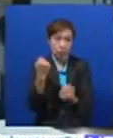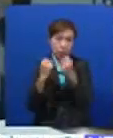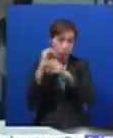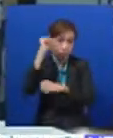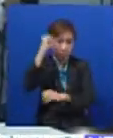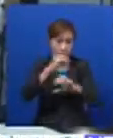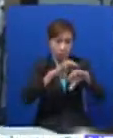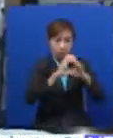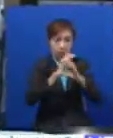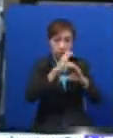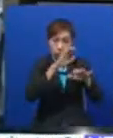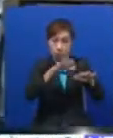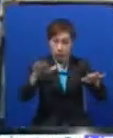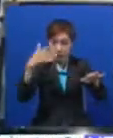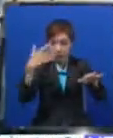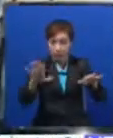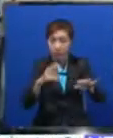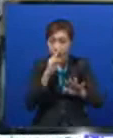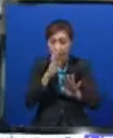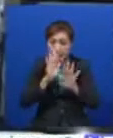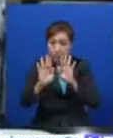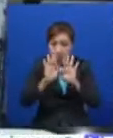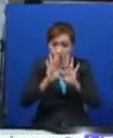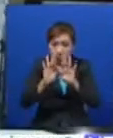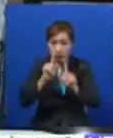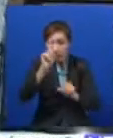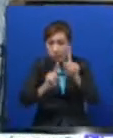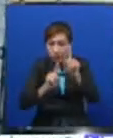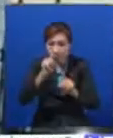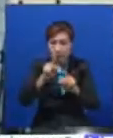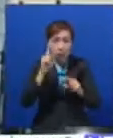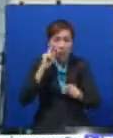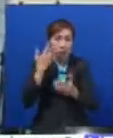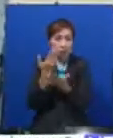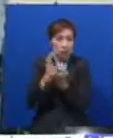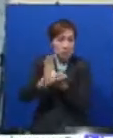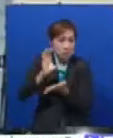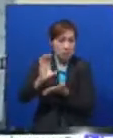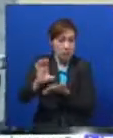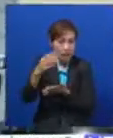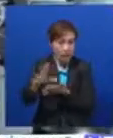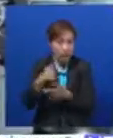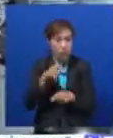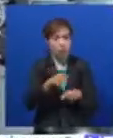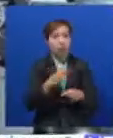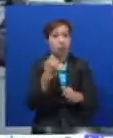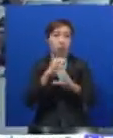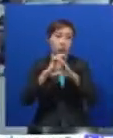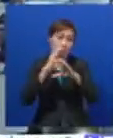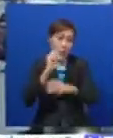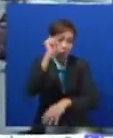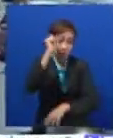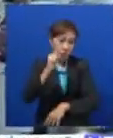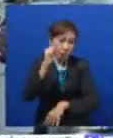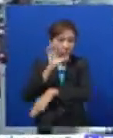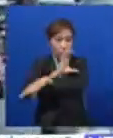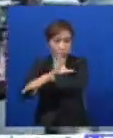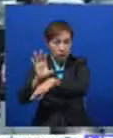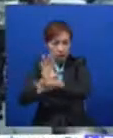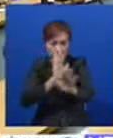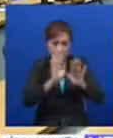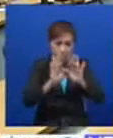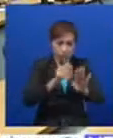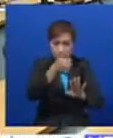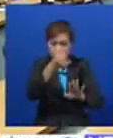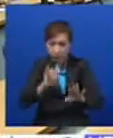ผลการใช้งานเพื่อเปรียบเทียบประสิทธิภาพและความคุ้มค่าในการเดินรถกับรถโดยสารไฟฟ้าก่อนที่จะตั